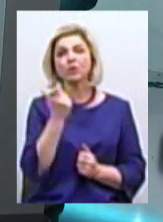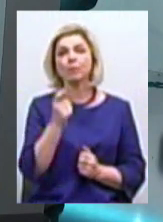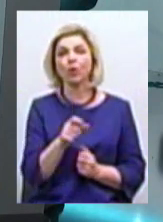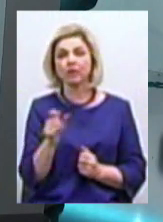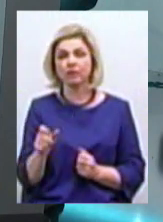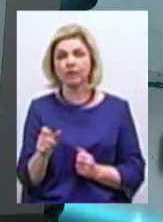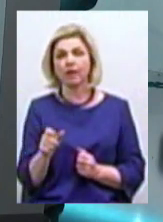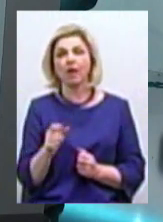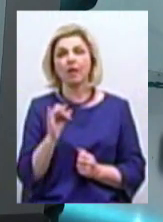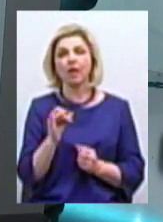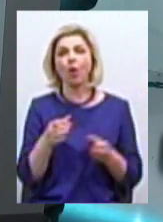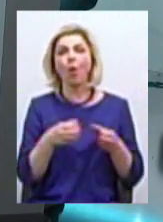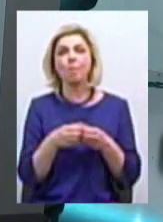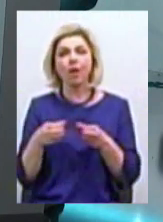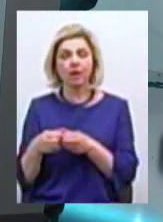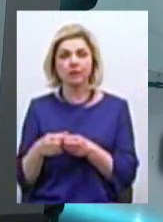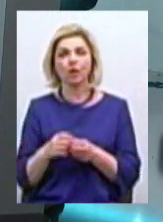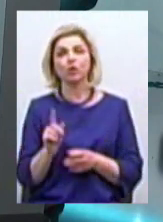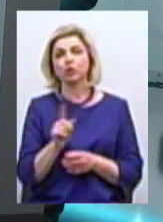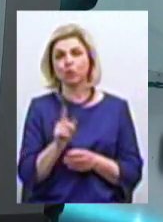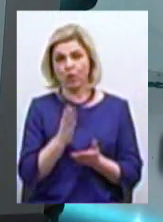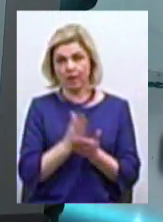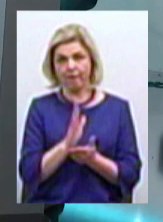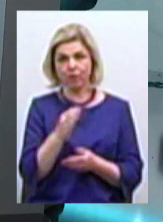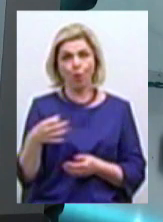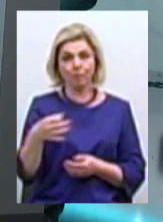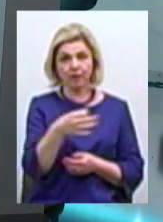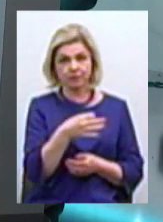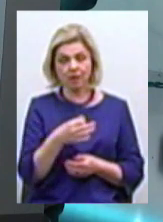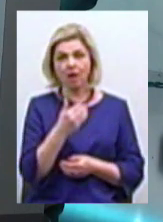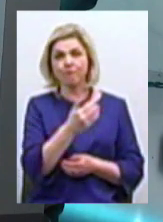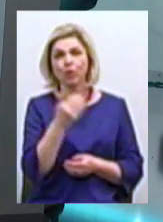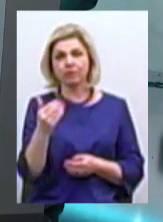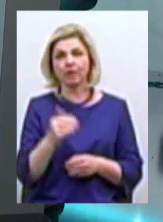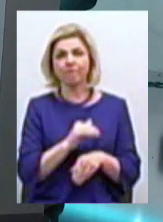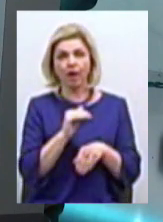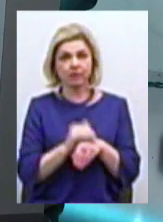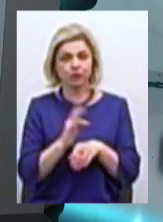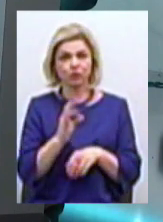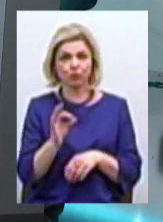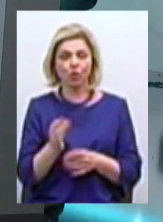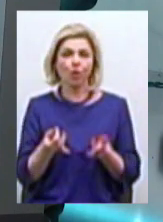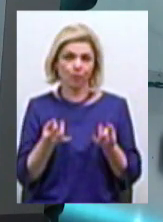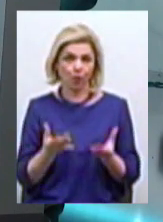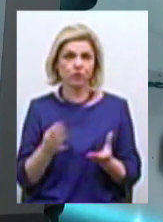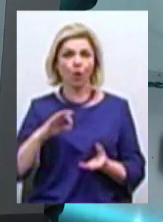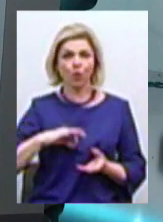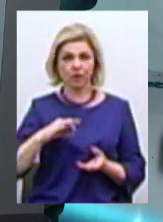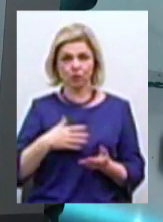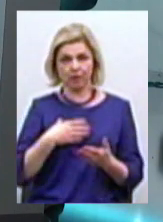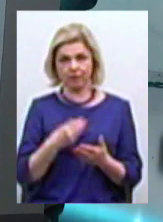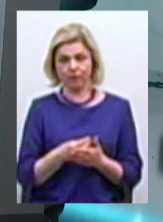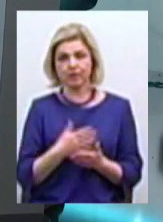господарники, ті господарчі компанії, які заходять в області, вони фактично просто користуються нашими